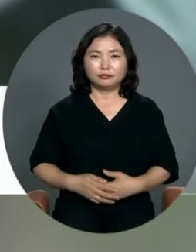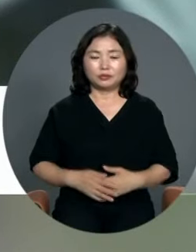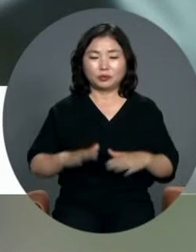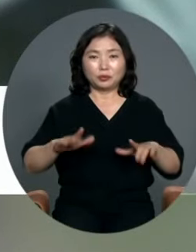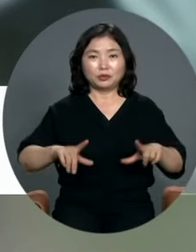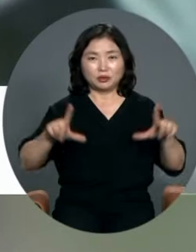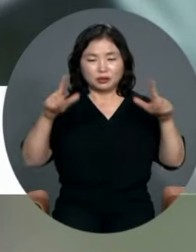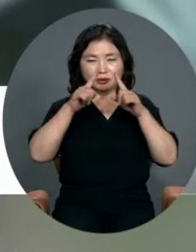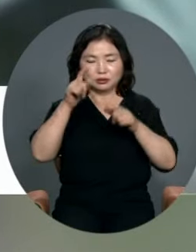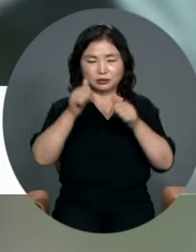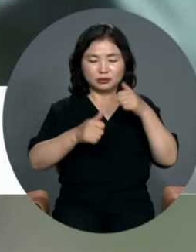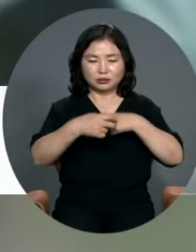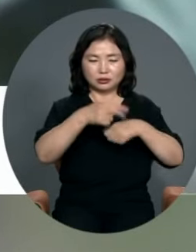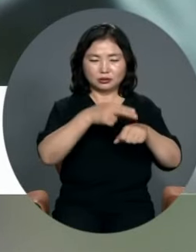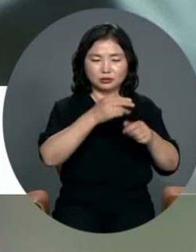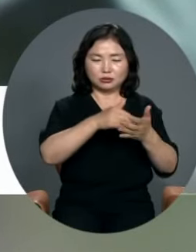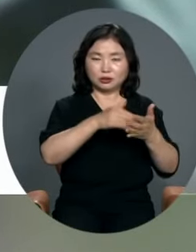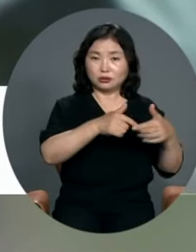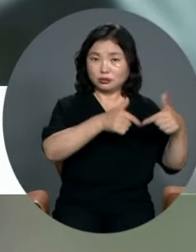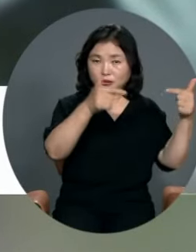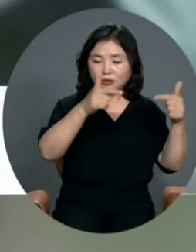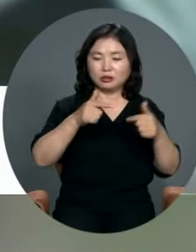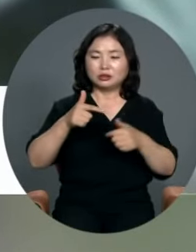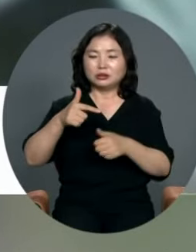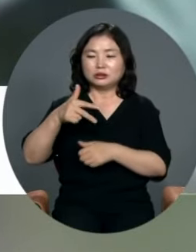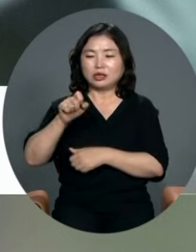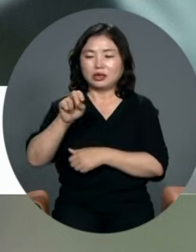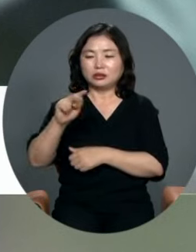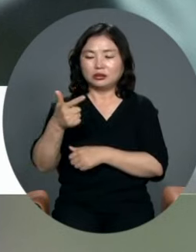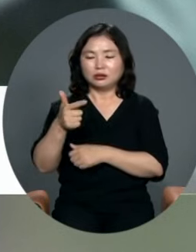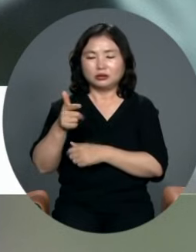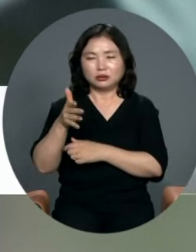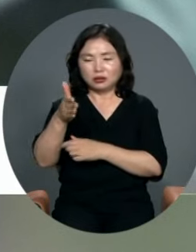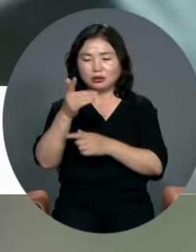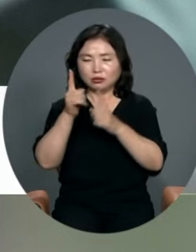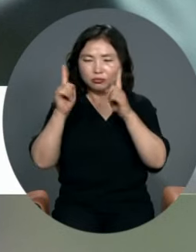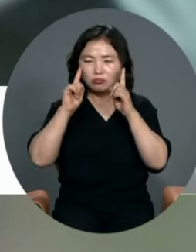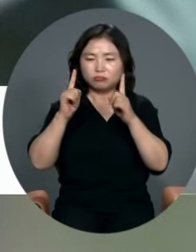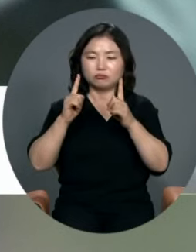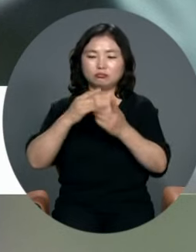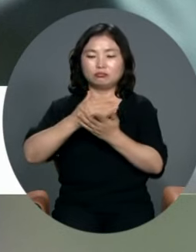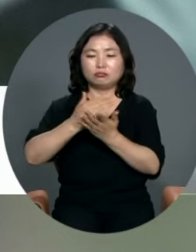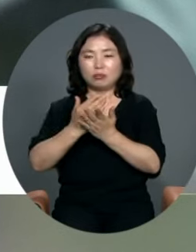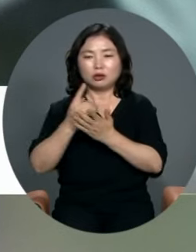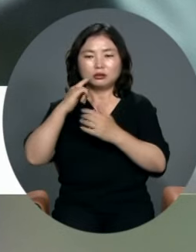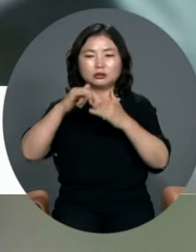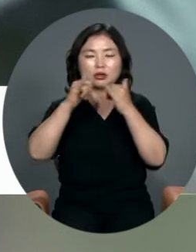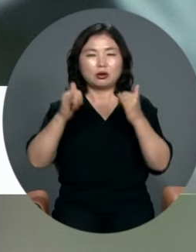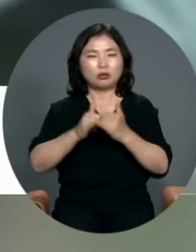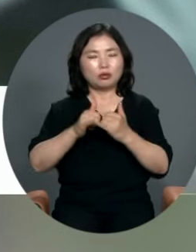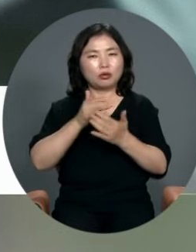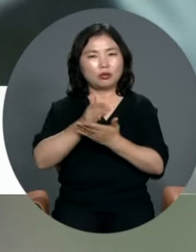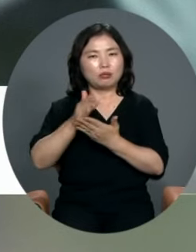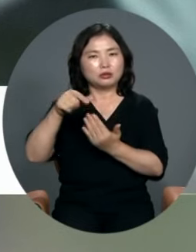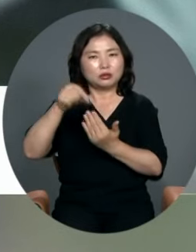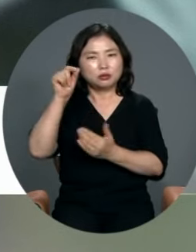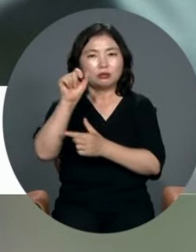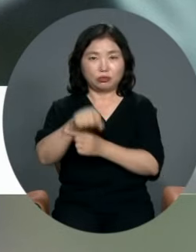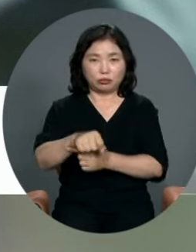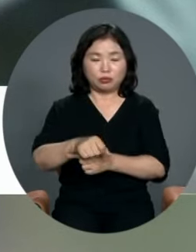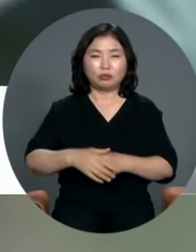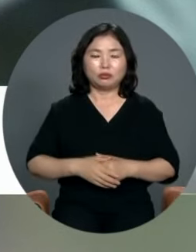올해 대학 입시는 의대 정원이 크게 늘어나고 자연계열 대학들이 탐구 영역에서 사회 과목 선택을 허용하는 경우가 많아지고